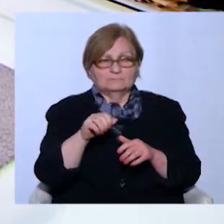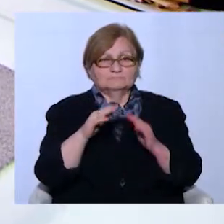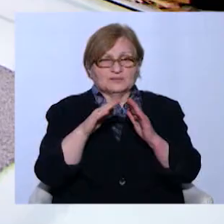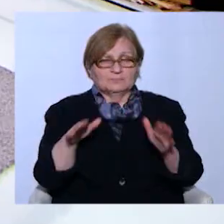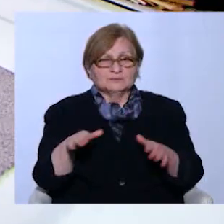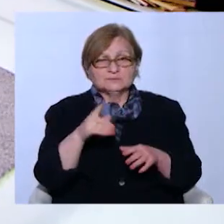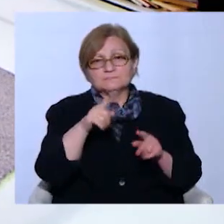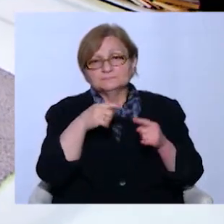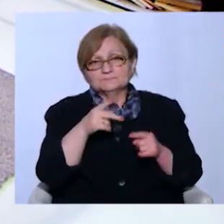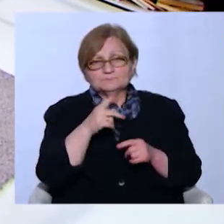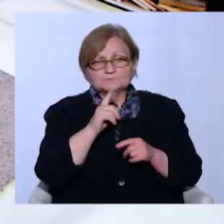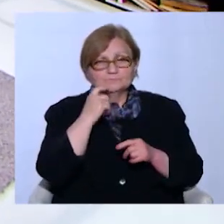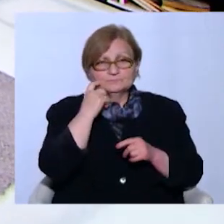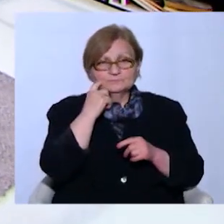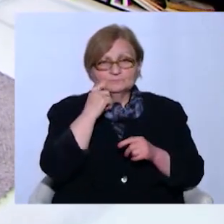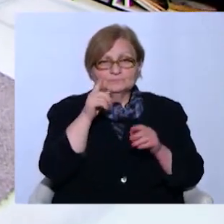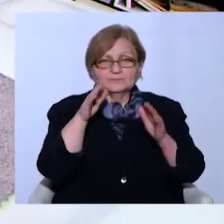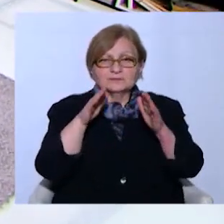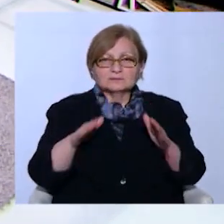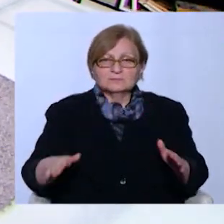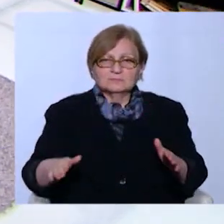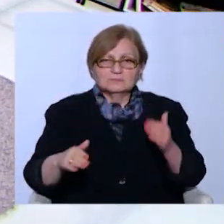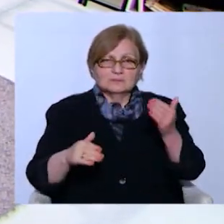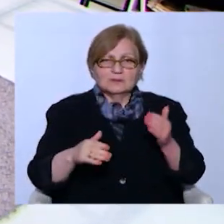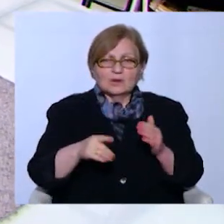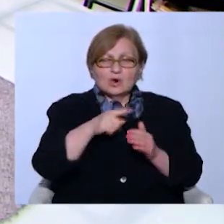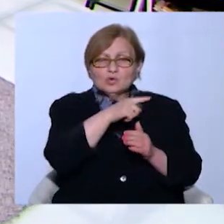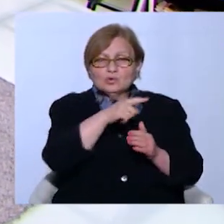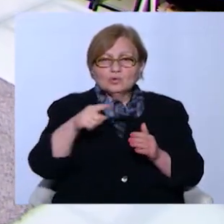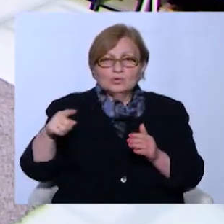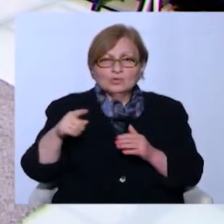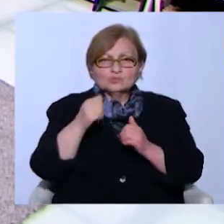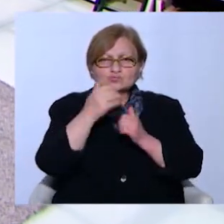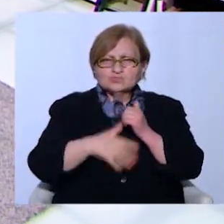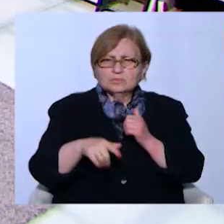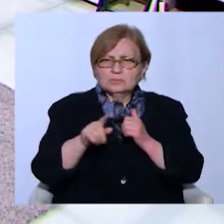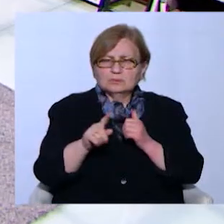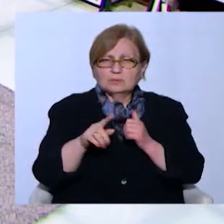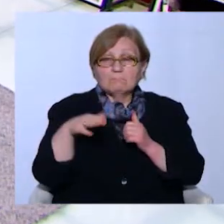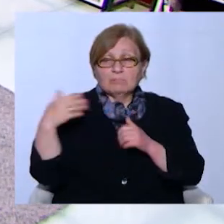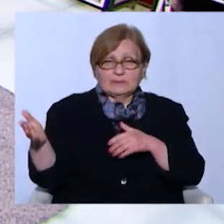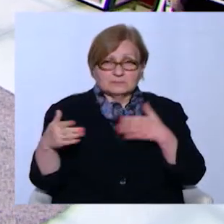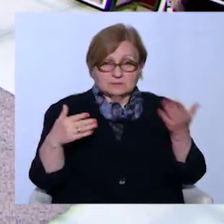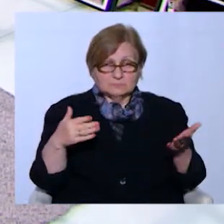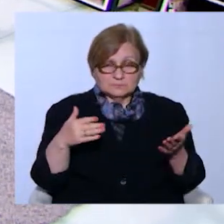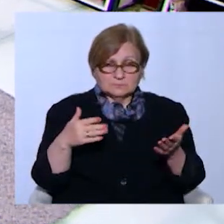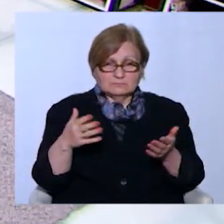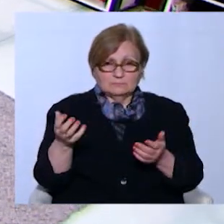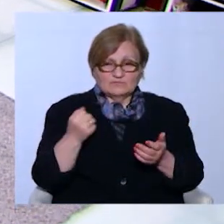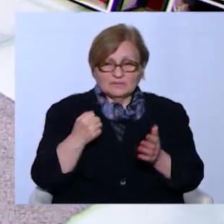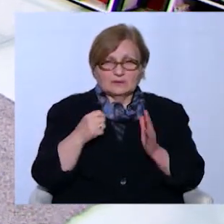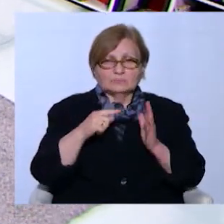ეს. ახლა რა არის ტრაპეციის შუახაზი? ტრაპეციის ფერდებზე ვიღებთ